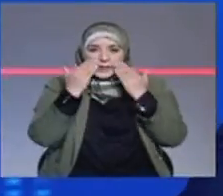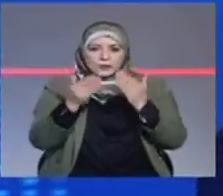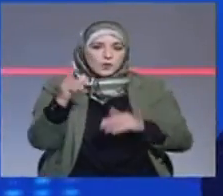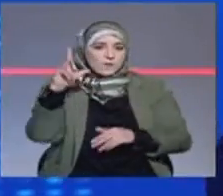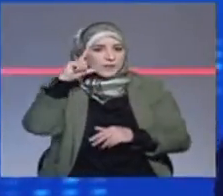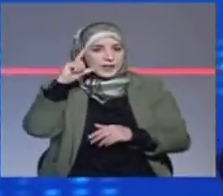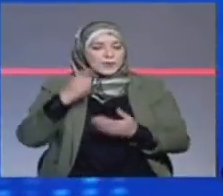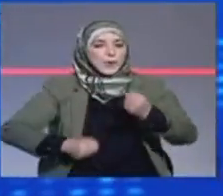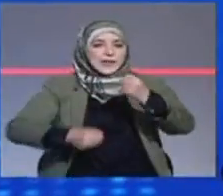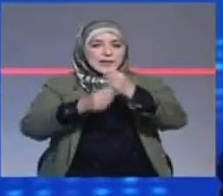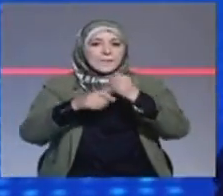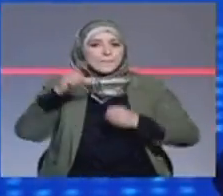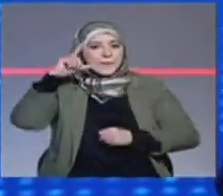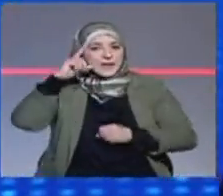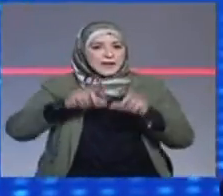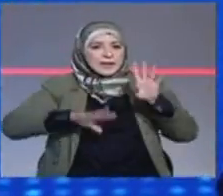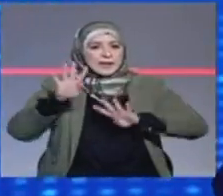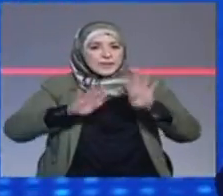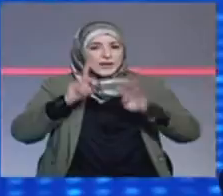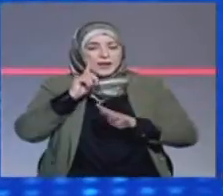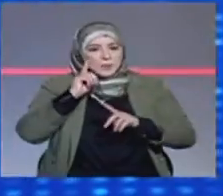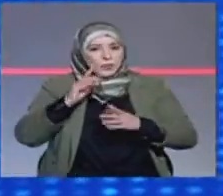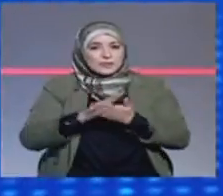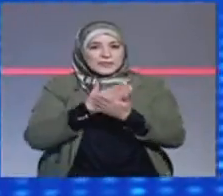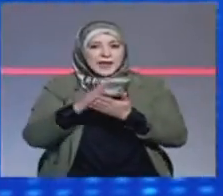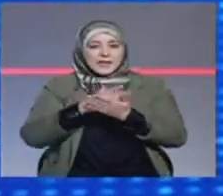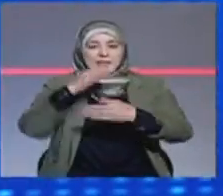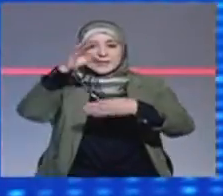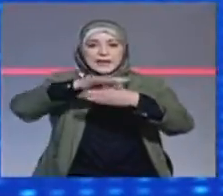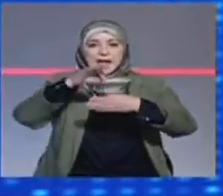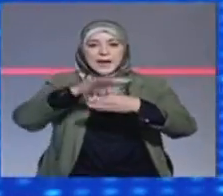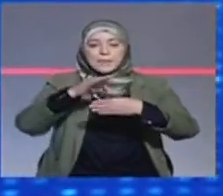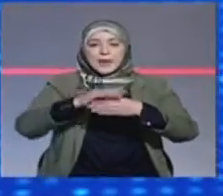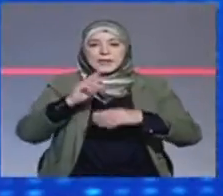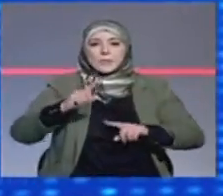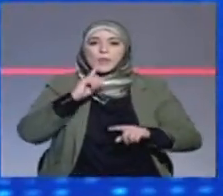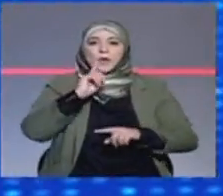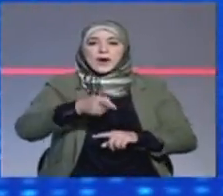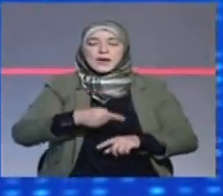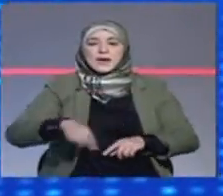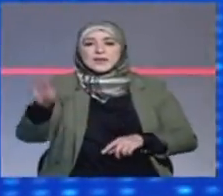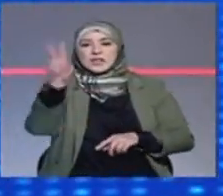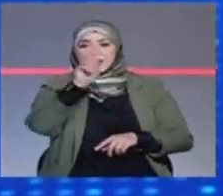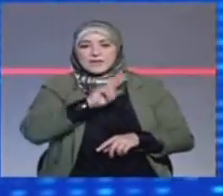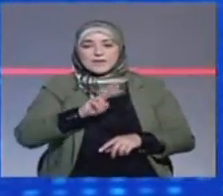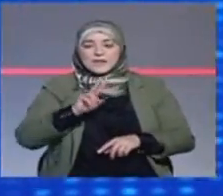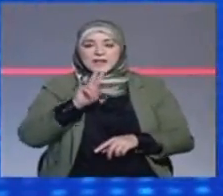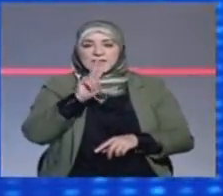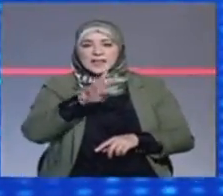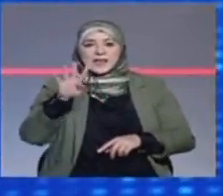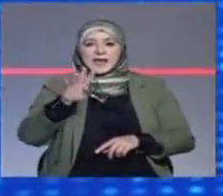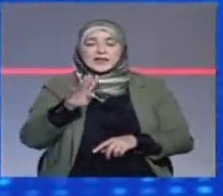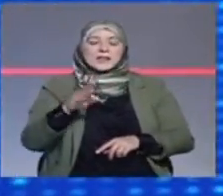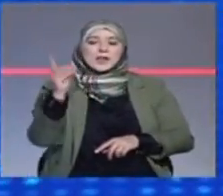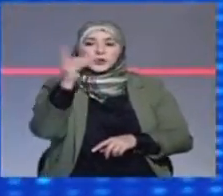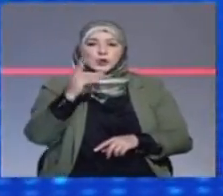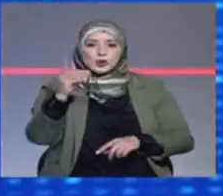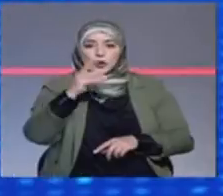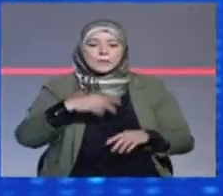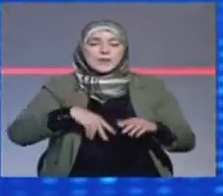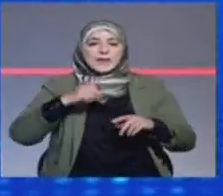الدعم للليبيين فيما يتعلق بالإعداد لإجراء الانتخابات الوطنية المقرر عقدها في 24 من